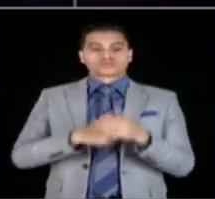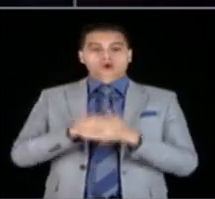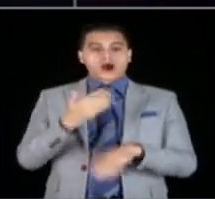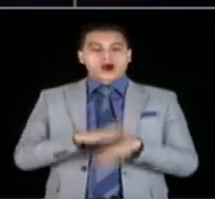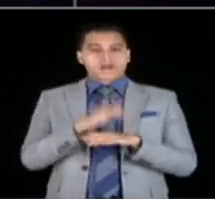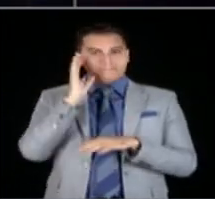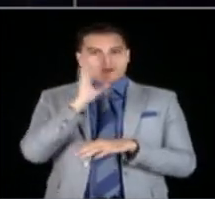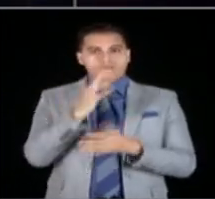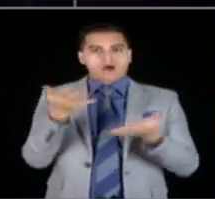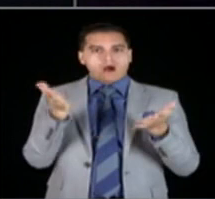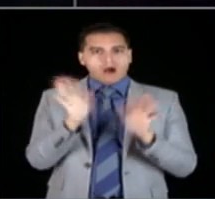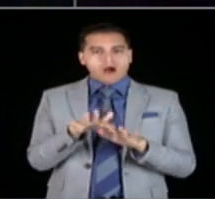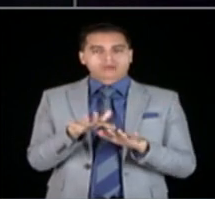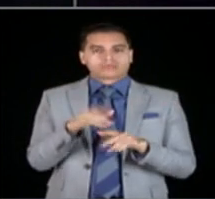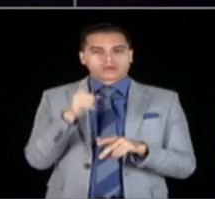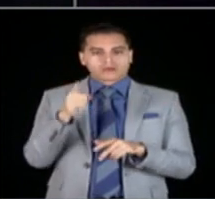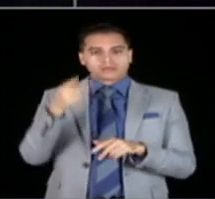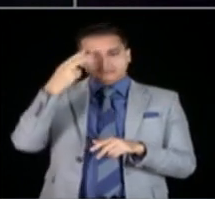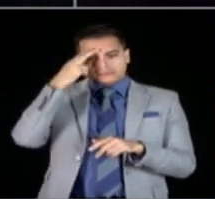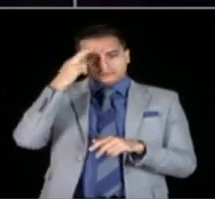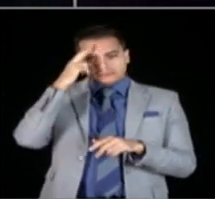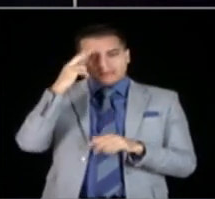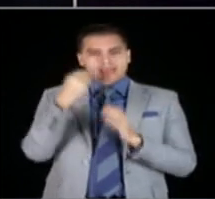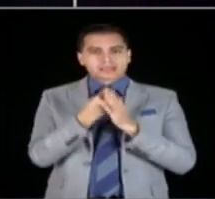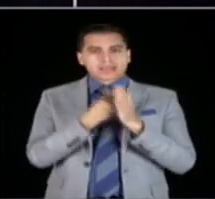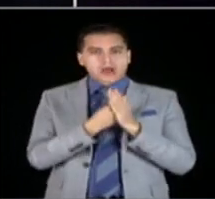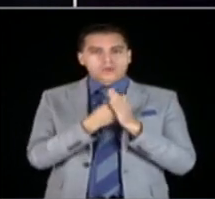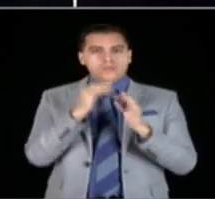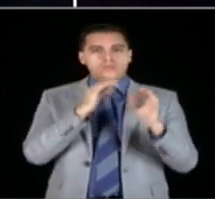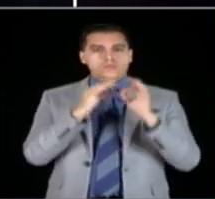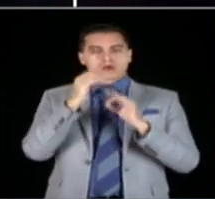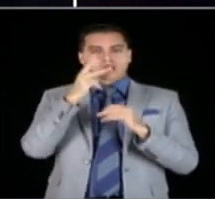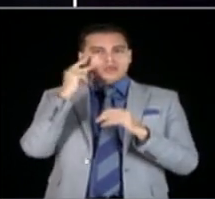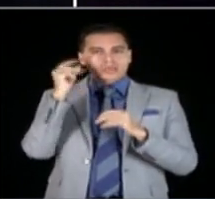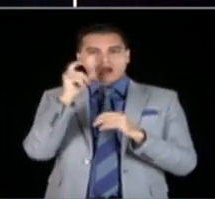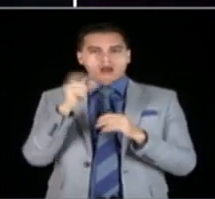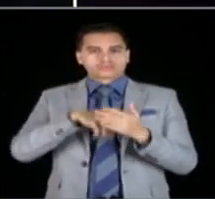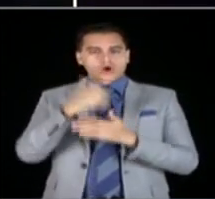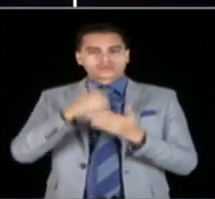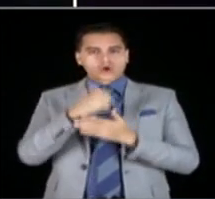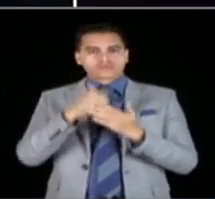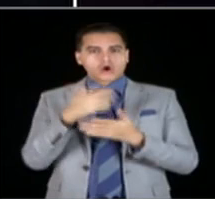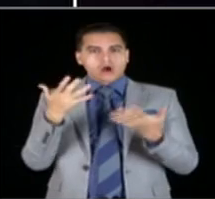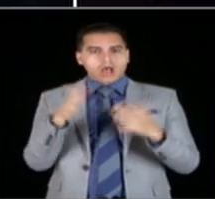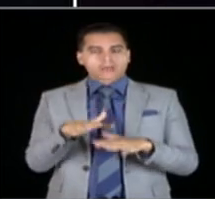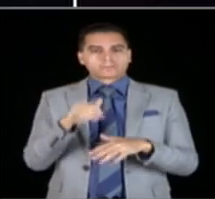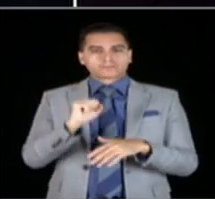من هو المدرب الحاصل على أكبر عدد من ألقاب الدوري الإيطالي لكرة القدم حتى